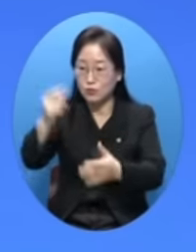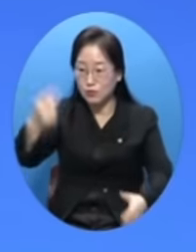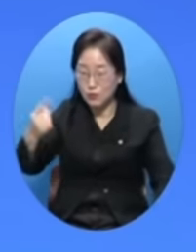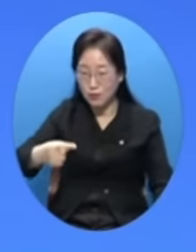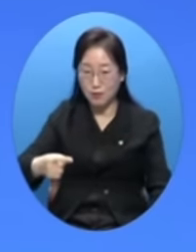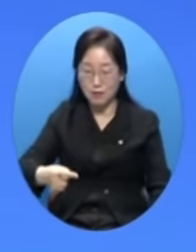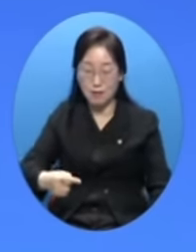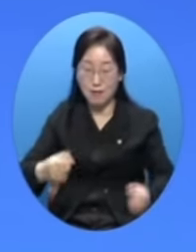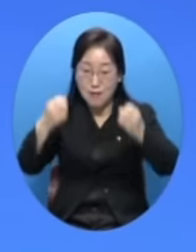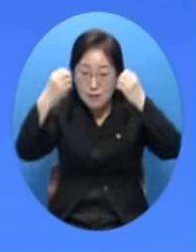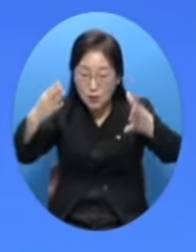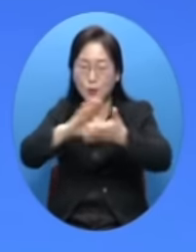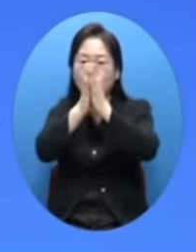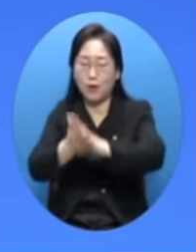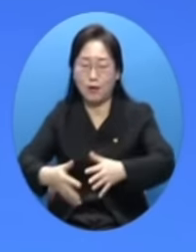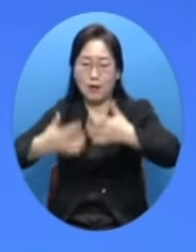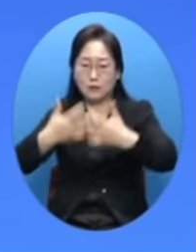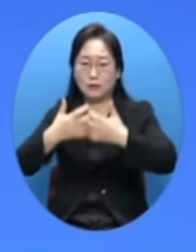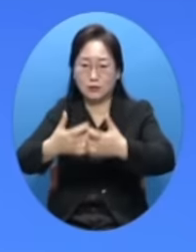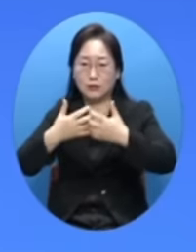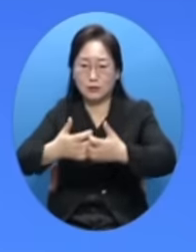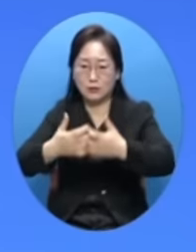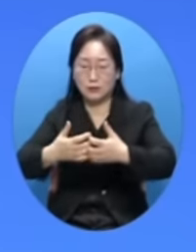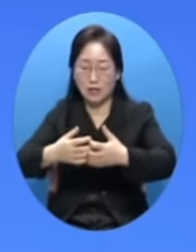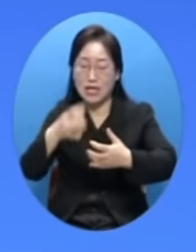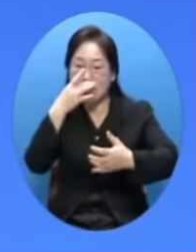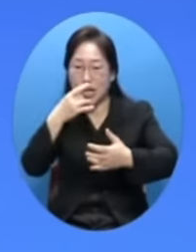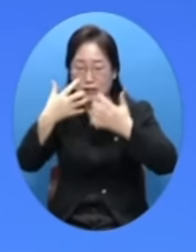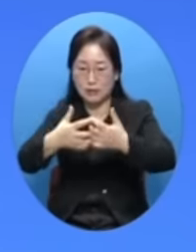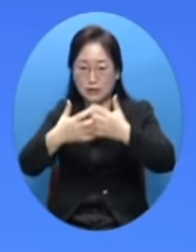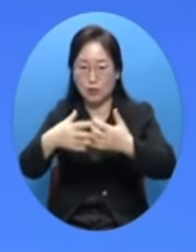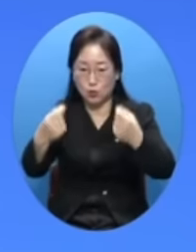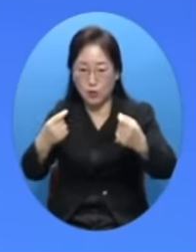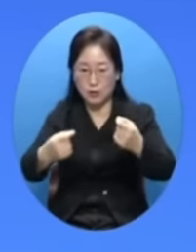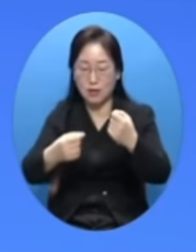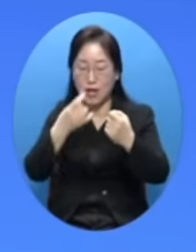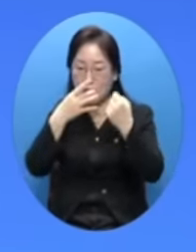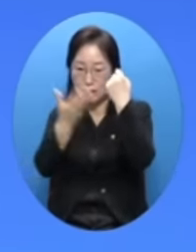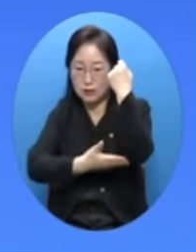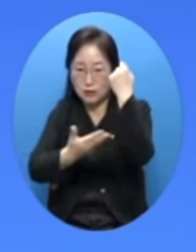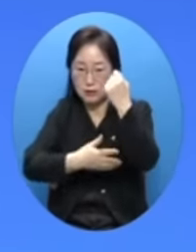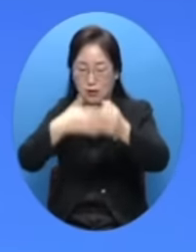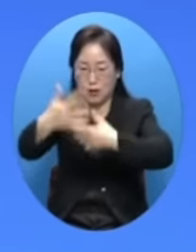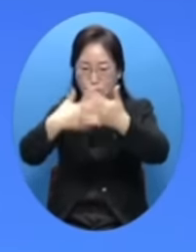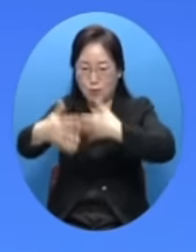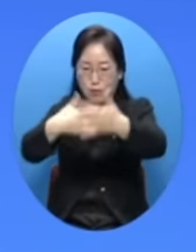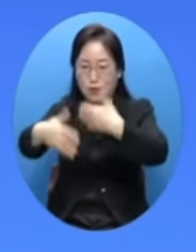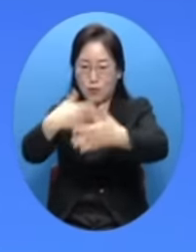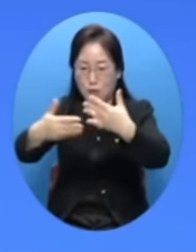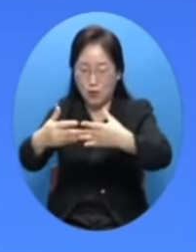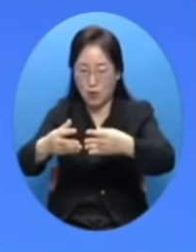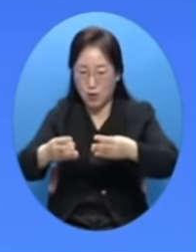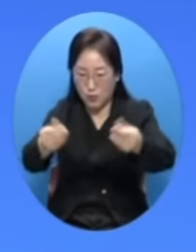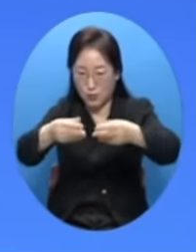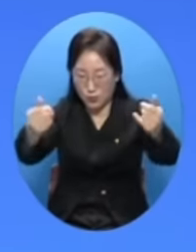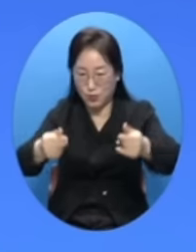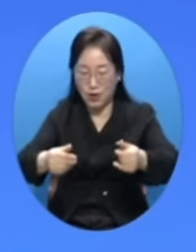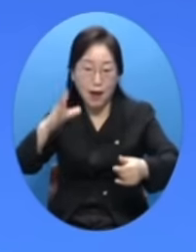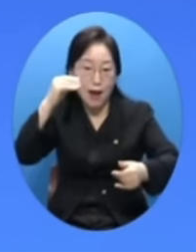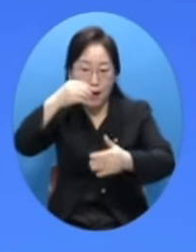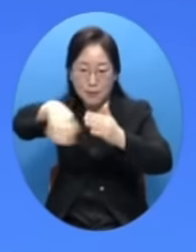타자기가 되었으니 타자 기계가 모든 곡식을 그 단을 다 사삭 잘라내서 알곡으로